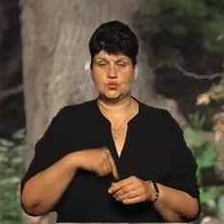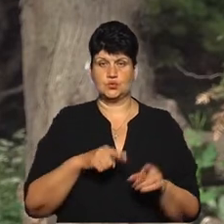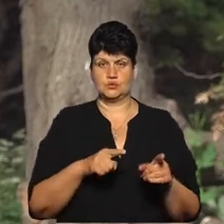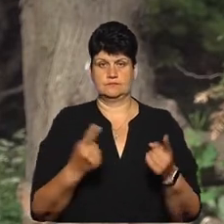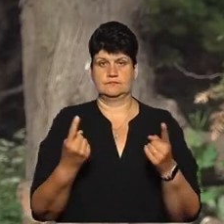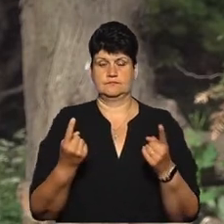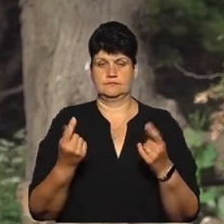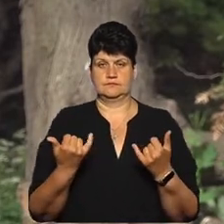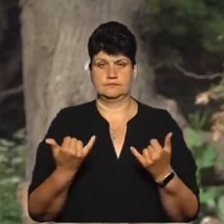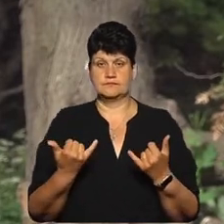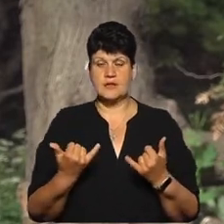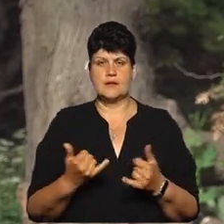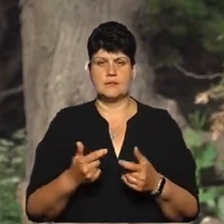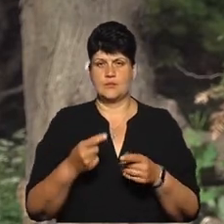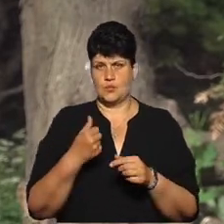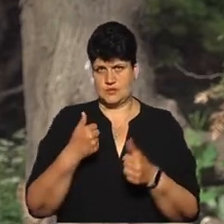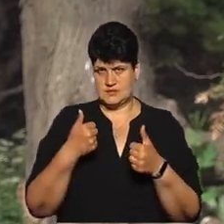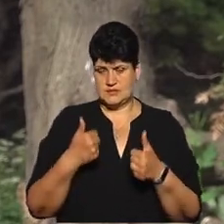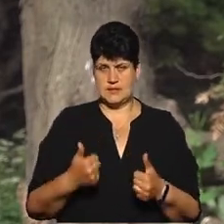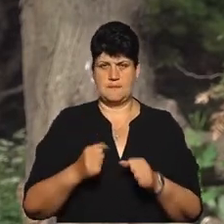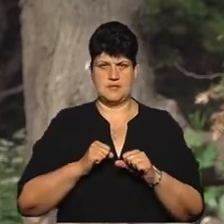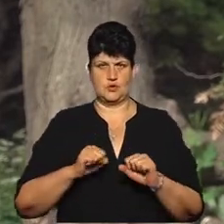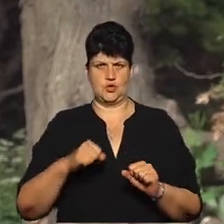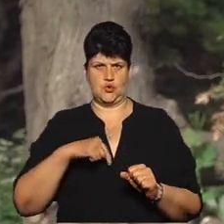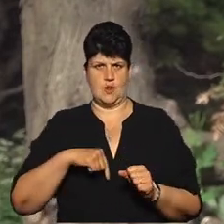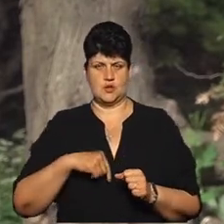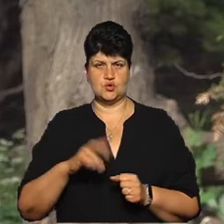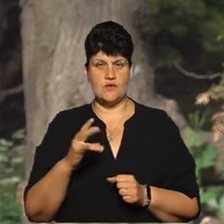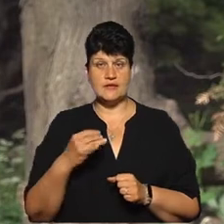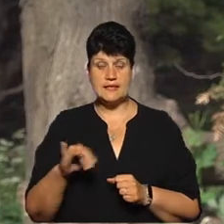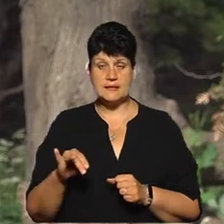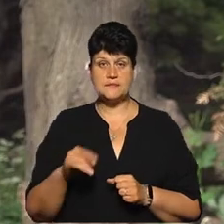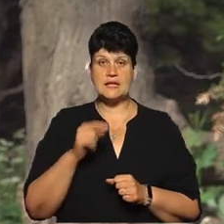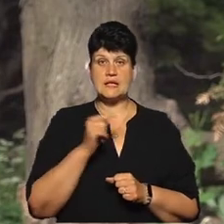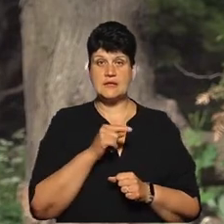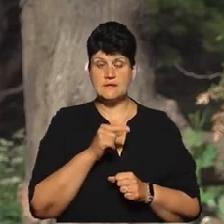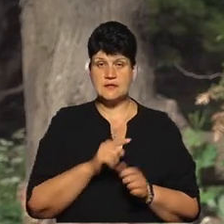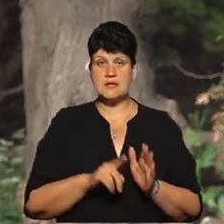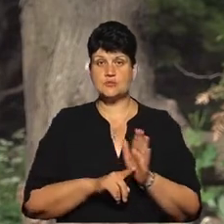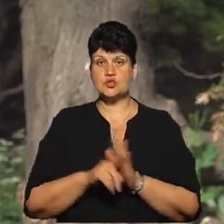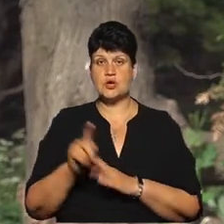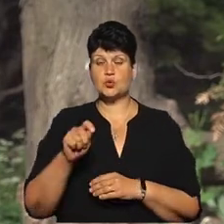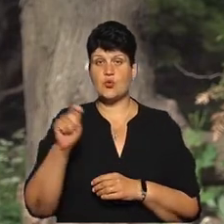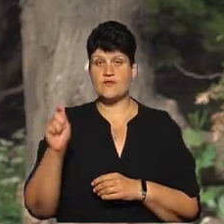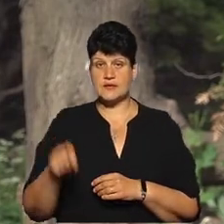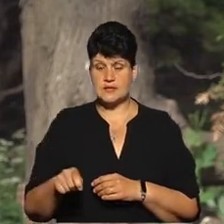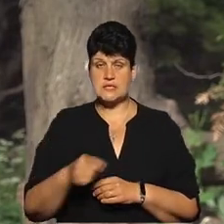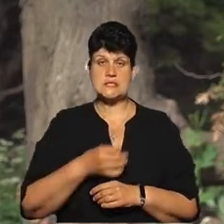надзвичайно позитивний, патріотично налаштований. І він з початку війни сказав, що